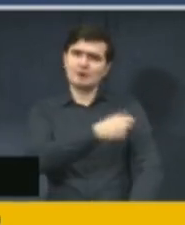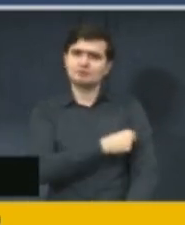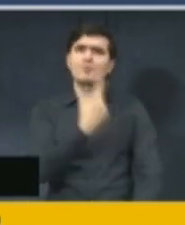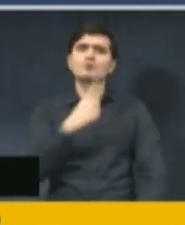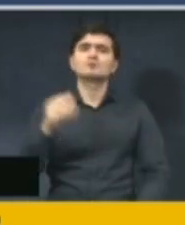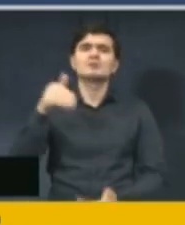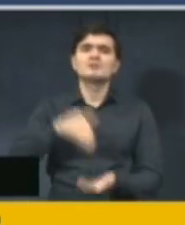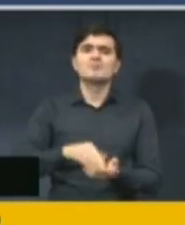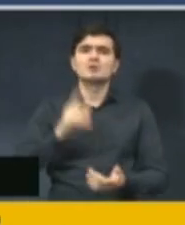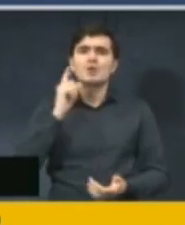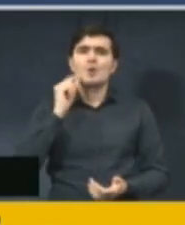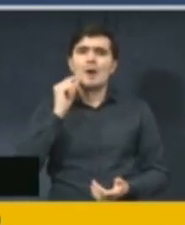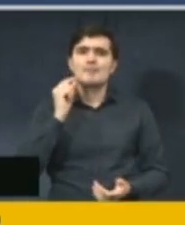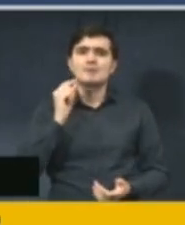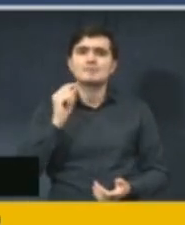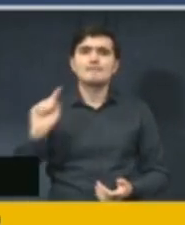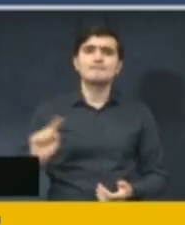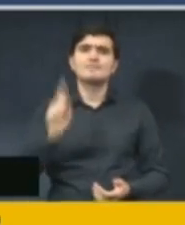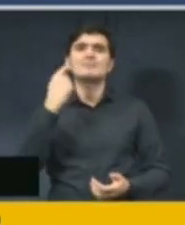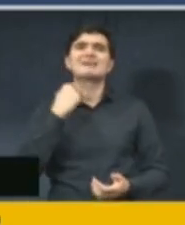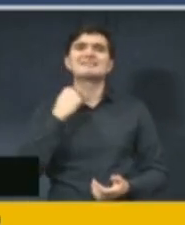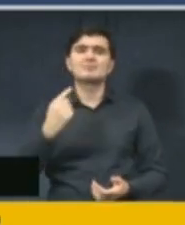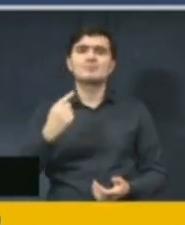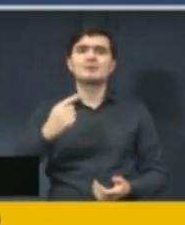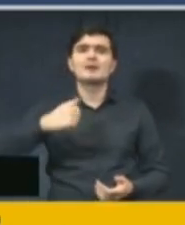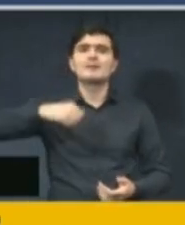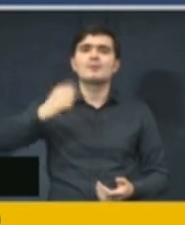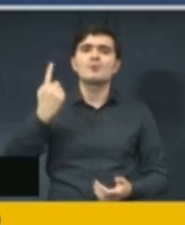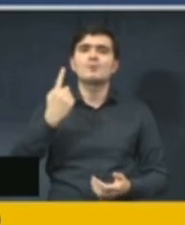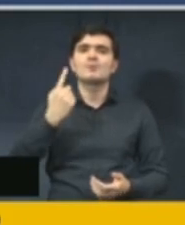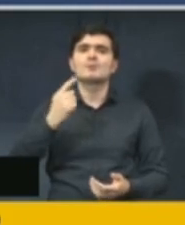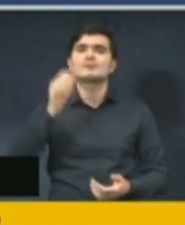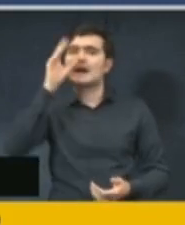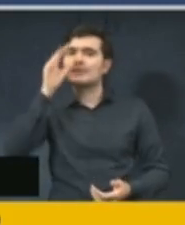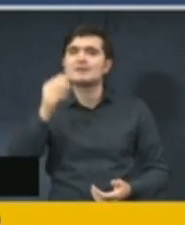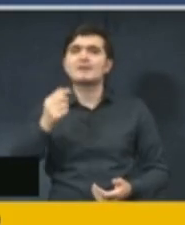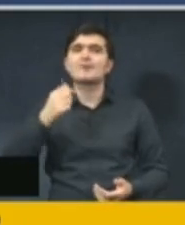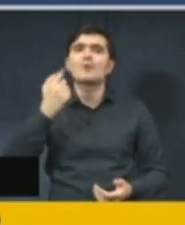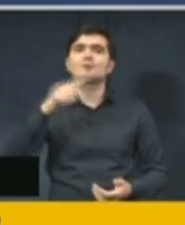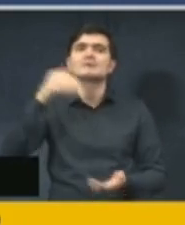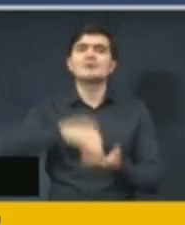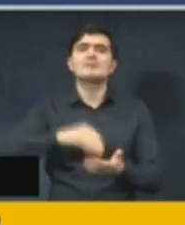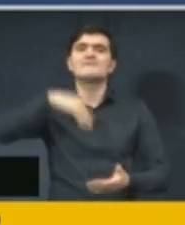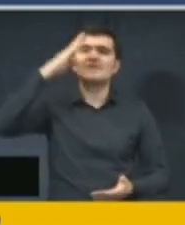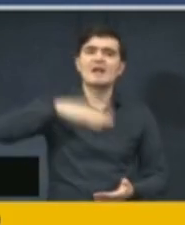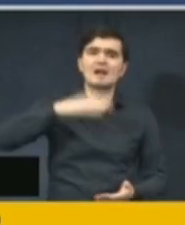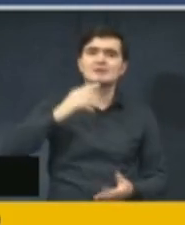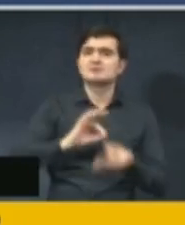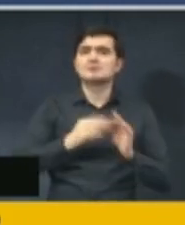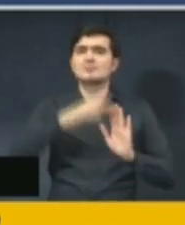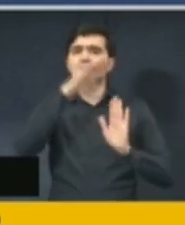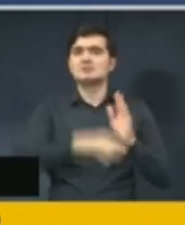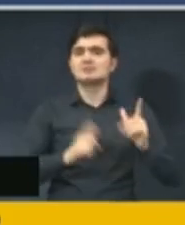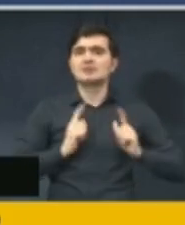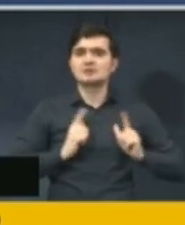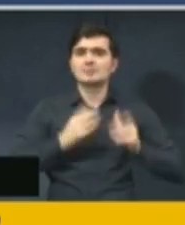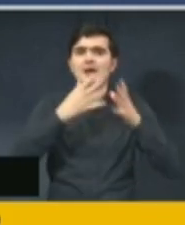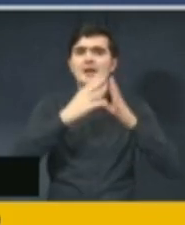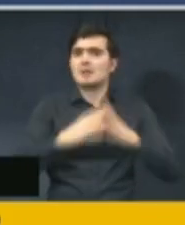persoane în prima săptămână pe zi, în prima săptămână din aprilie, această listă de așteptare va fi epuizată foarte